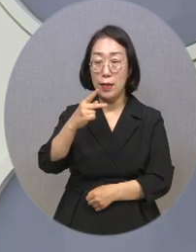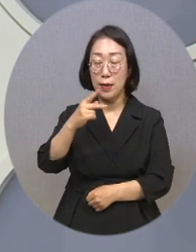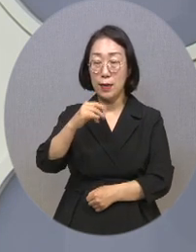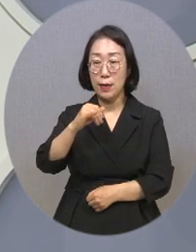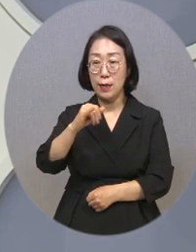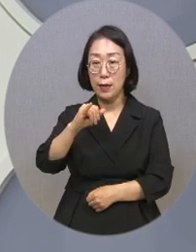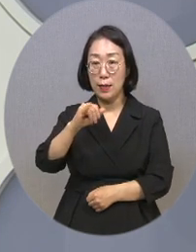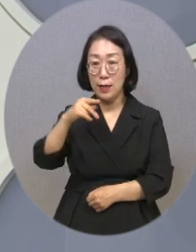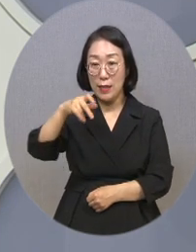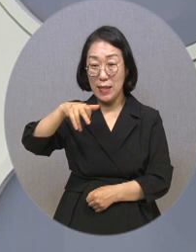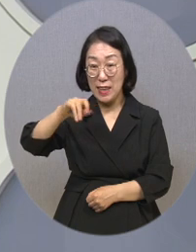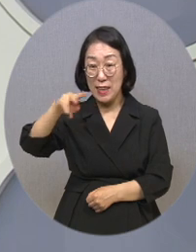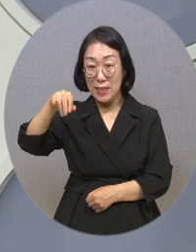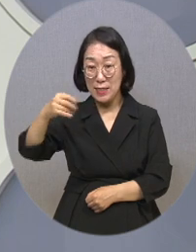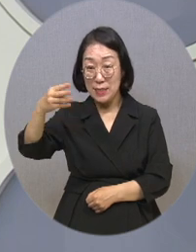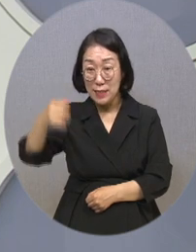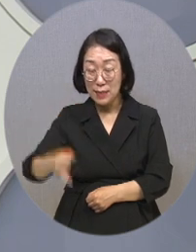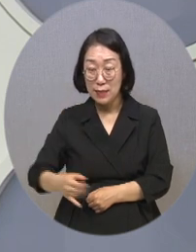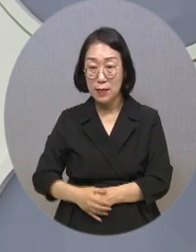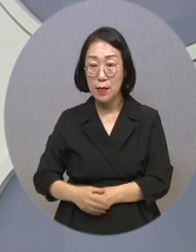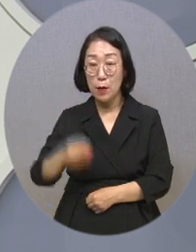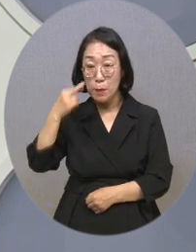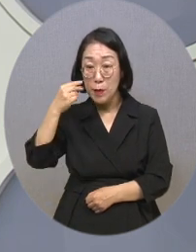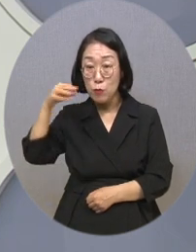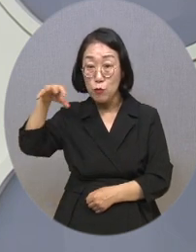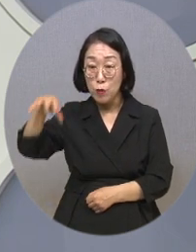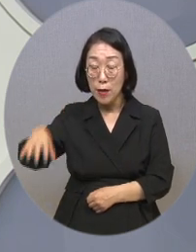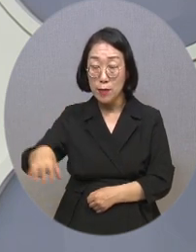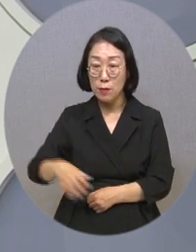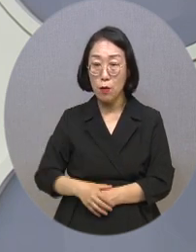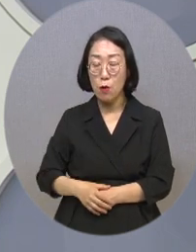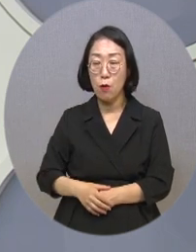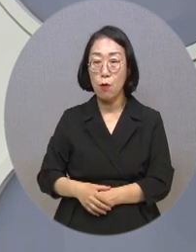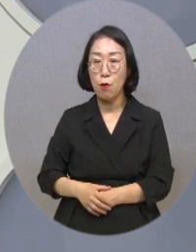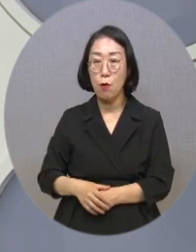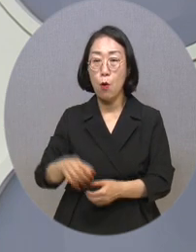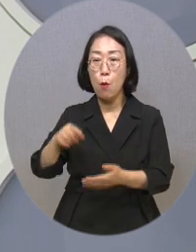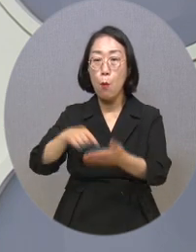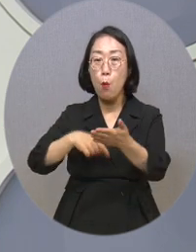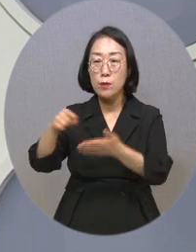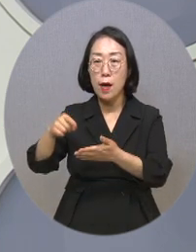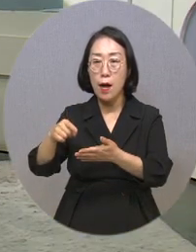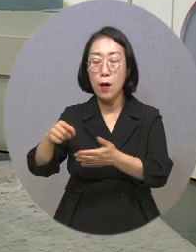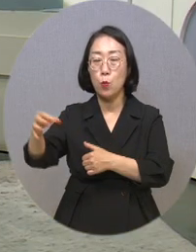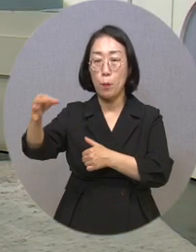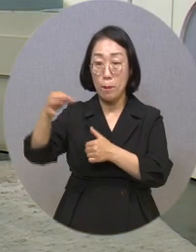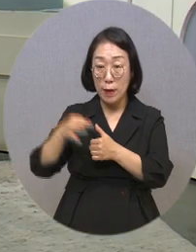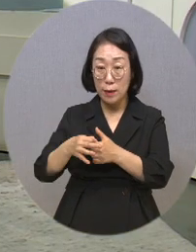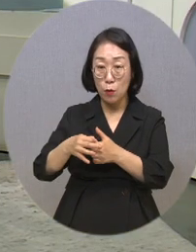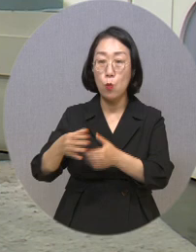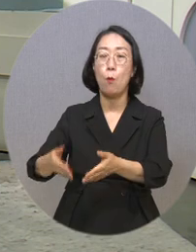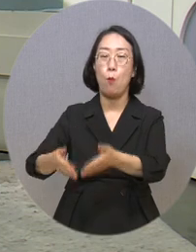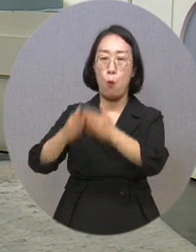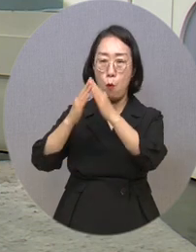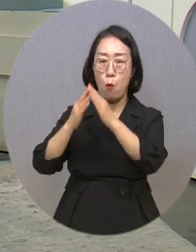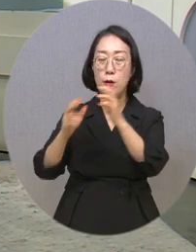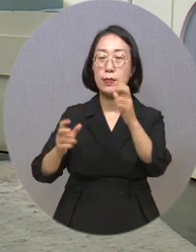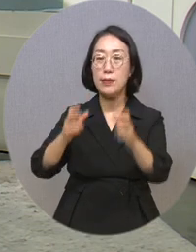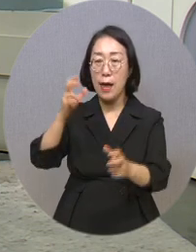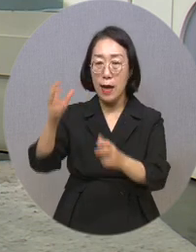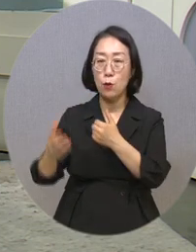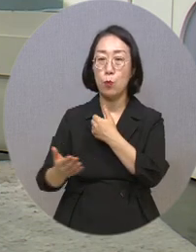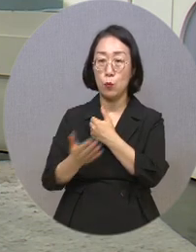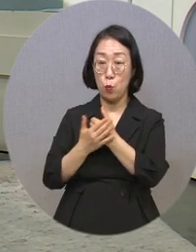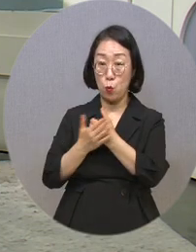미국에서 월남전 이후에 보상 것 중에 하나로 받은 겁니다. 그래서 그게 또 우리 산업화에 큰 역할을